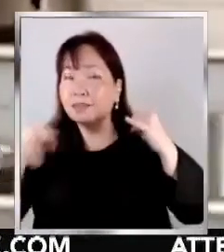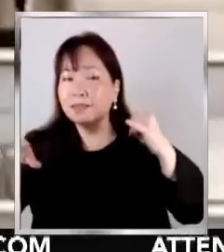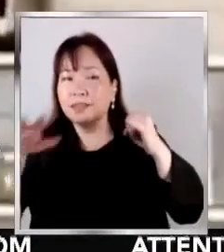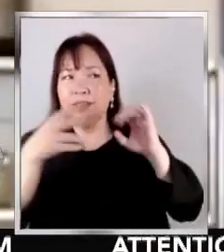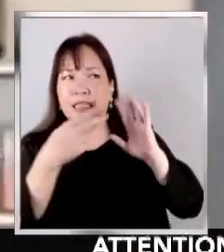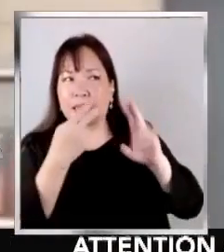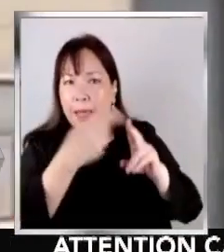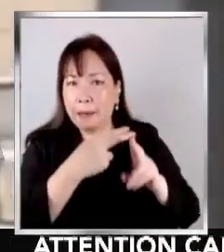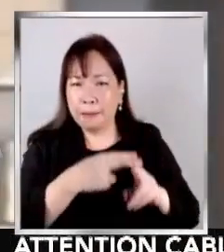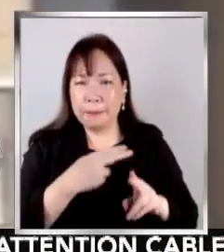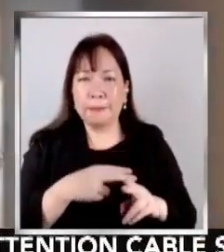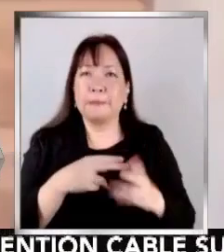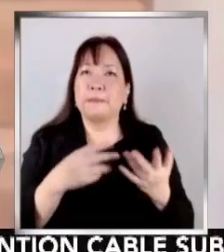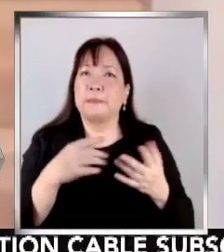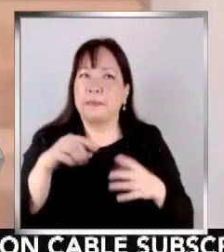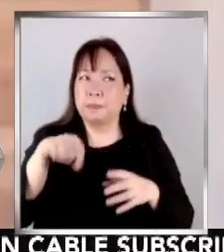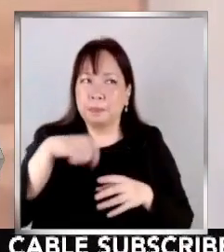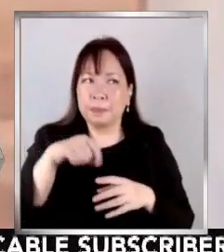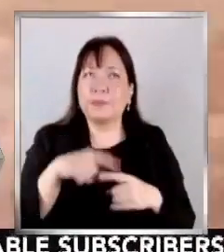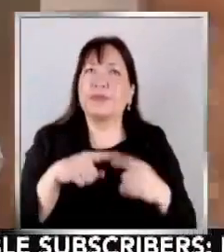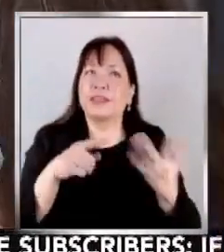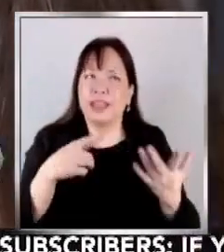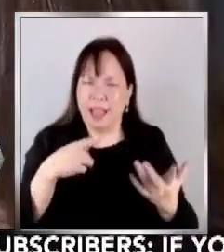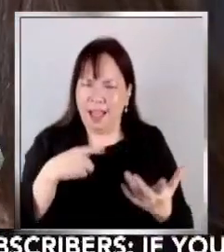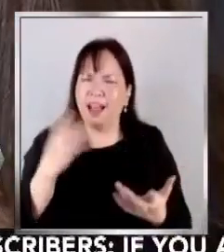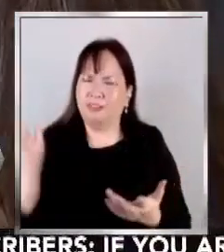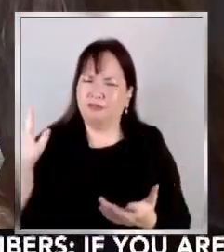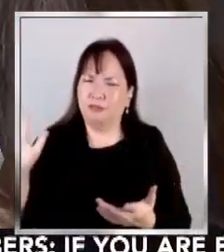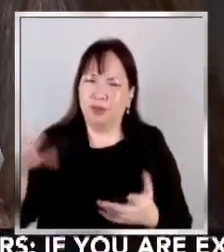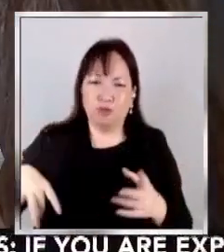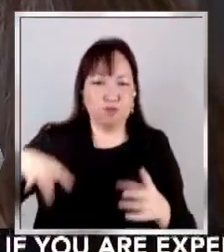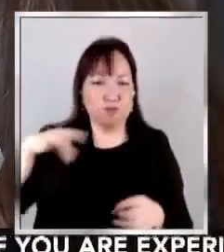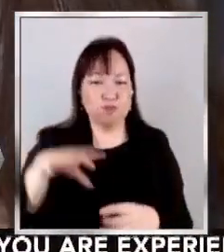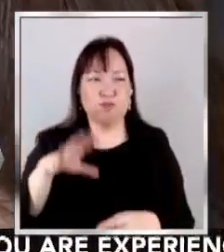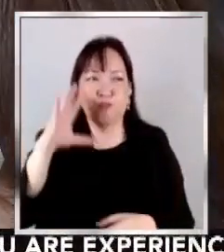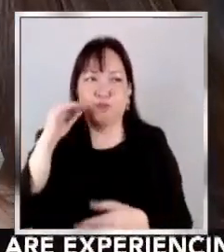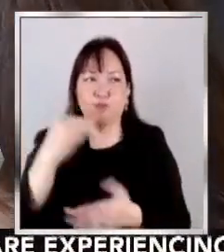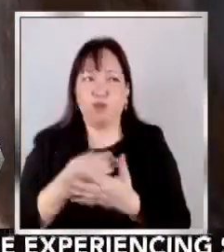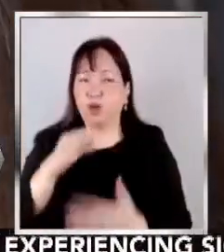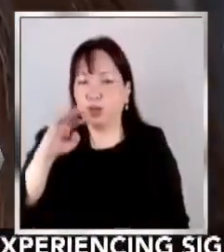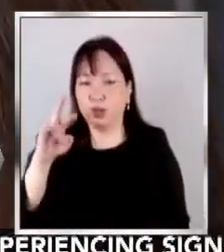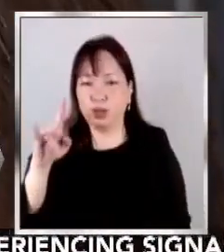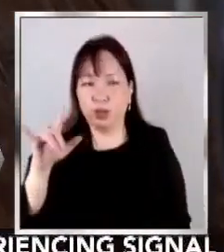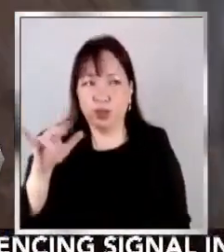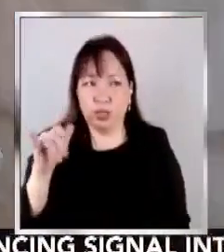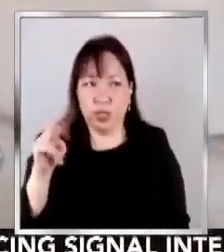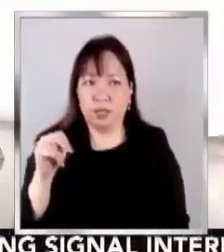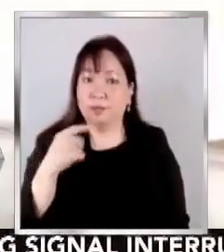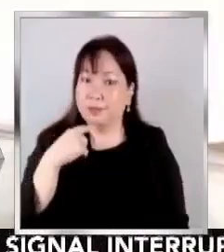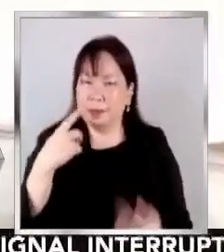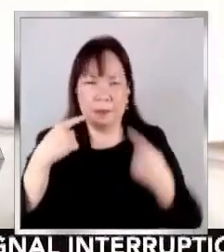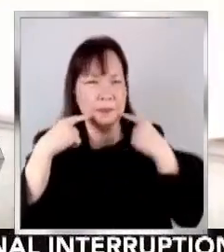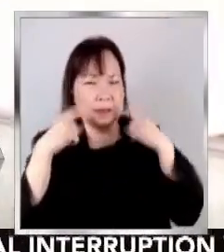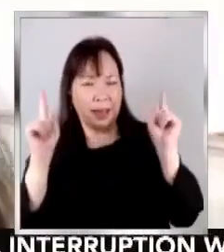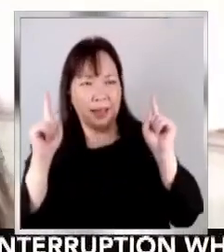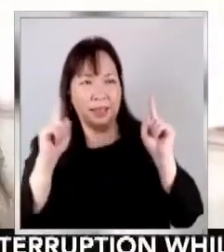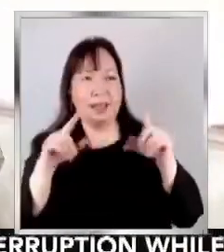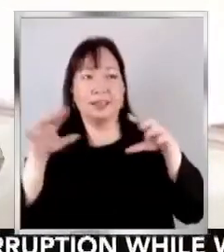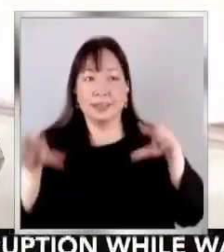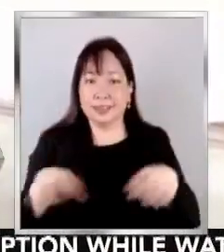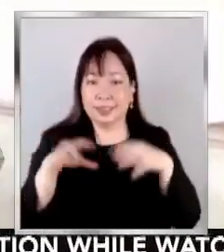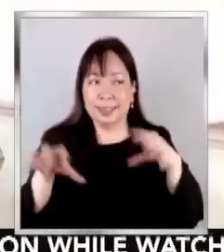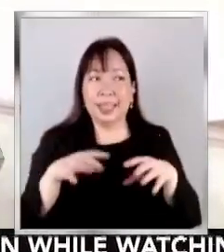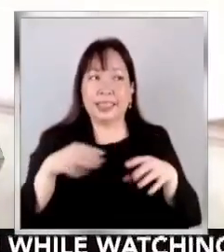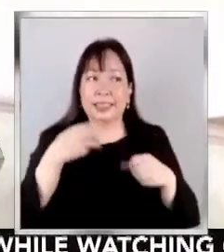tea recipe, may say riyan si Jillian. Kita naman nagbunga ang kanyang paghihirap at nakakapag-ipon siya para mabili